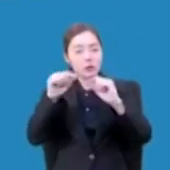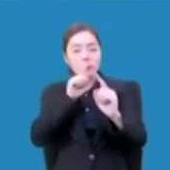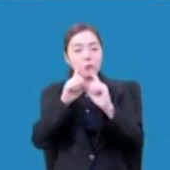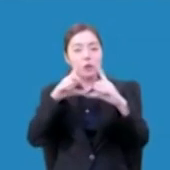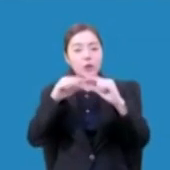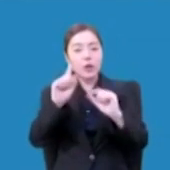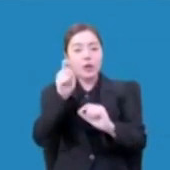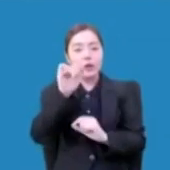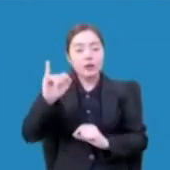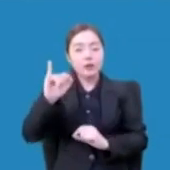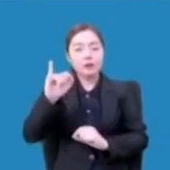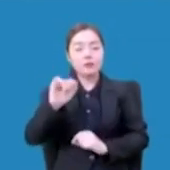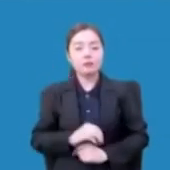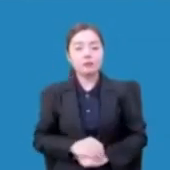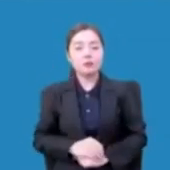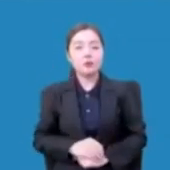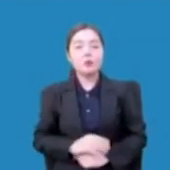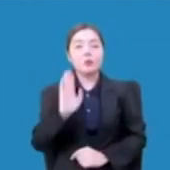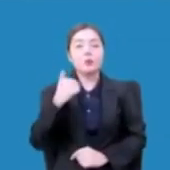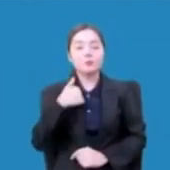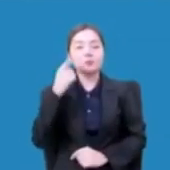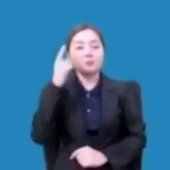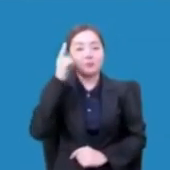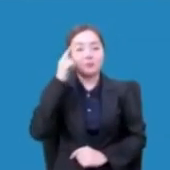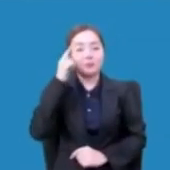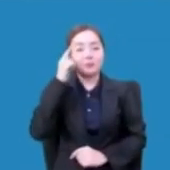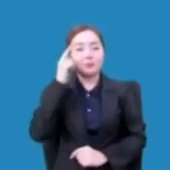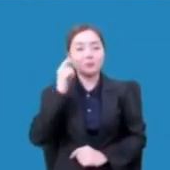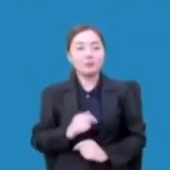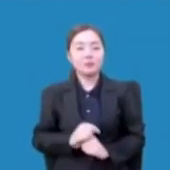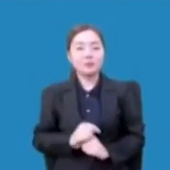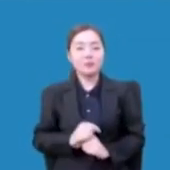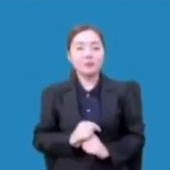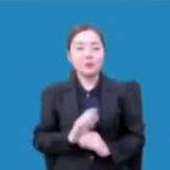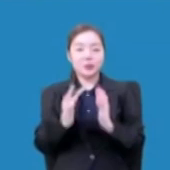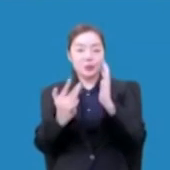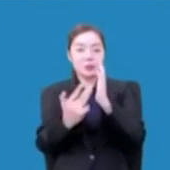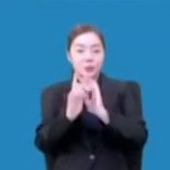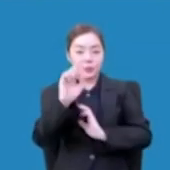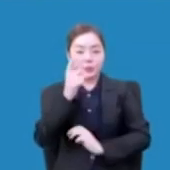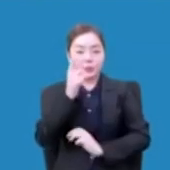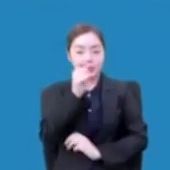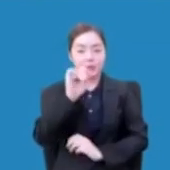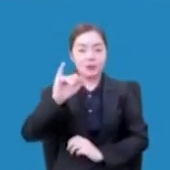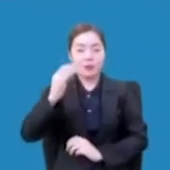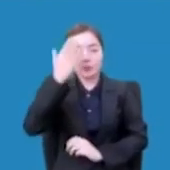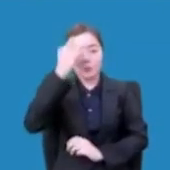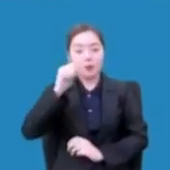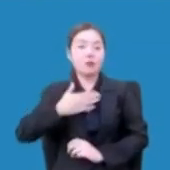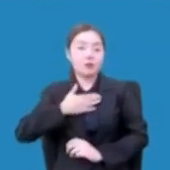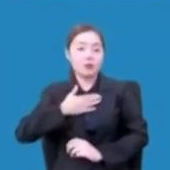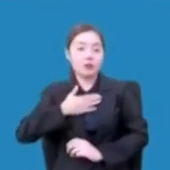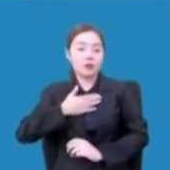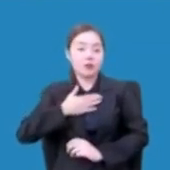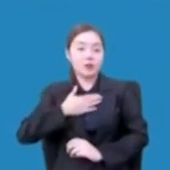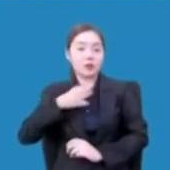ครับ โอ้แน่นอนครับมันคือปัญญาประดิษฐ์แห่งยุคดิจิตอลครับเพราะตัวผมเองก็เกิดมาจากง